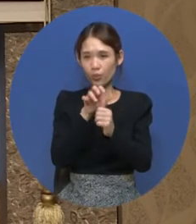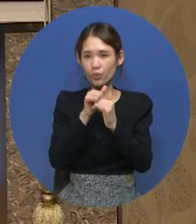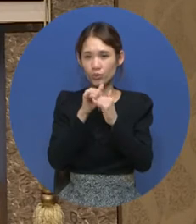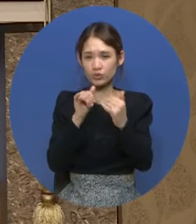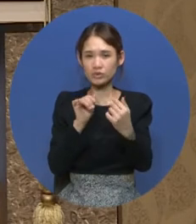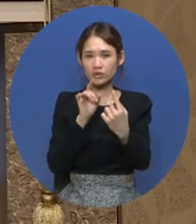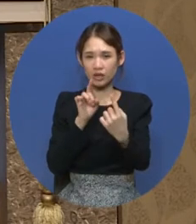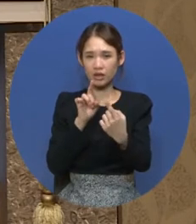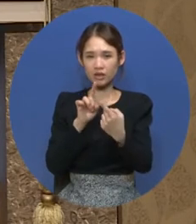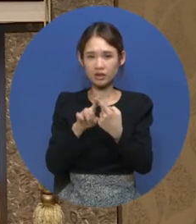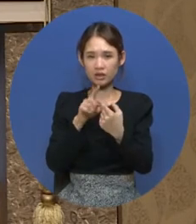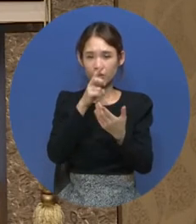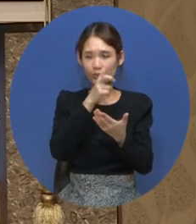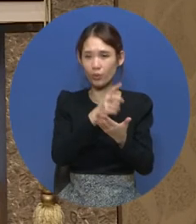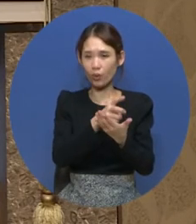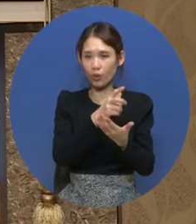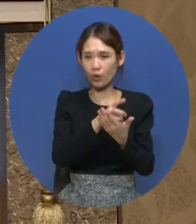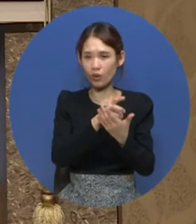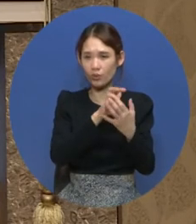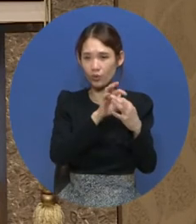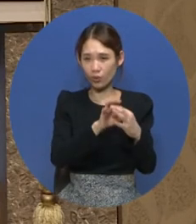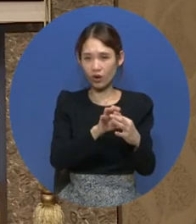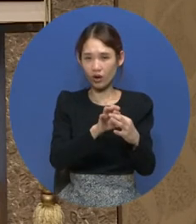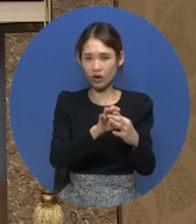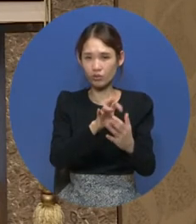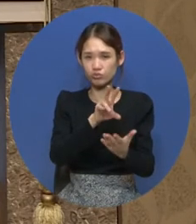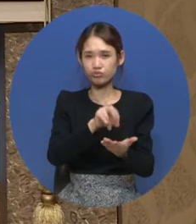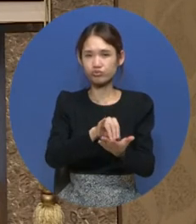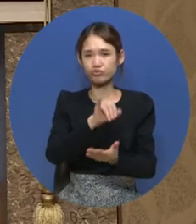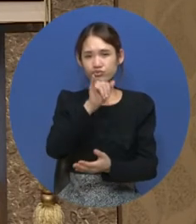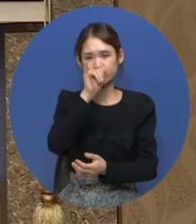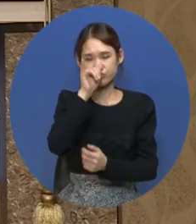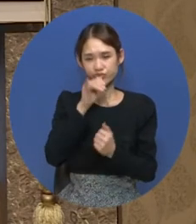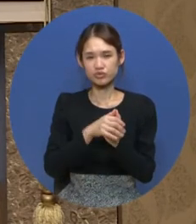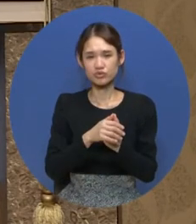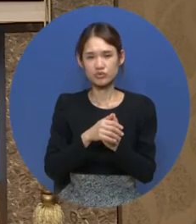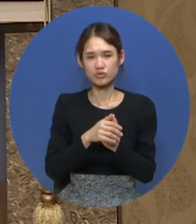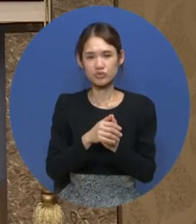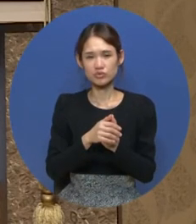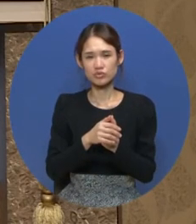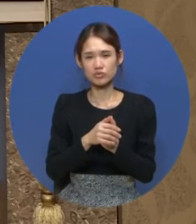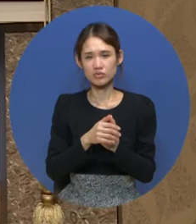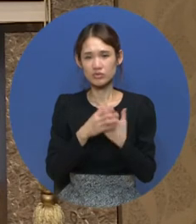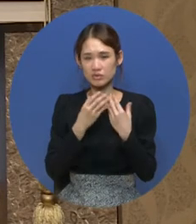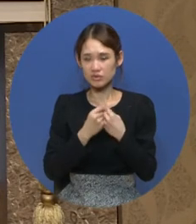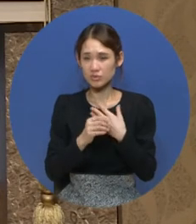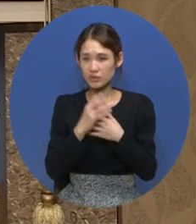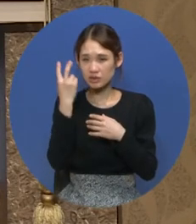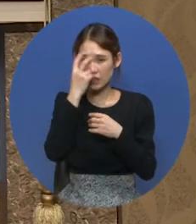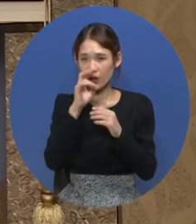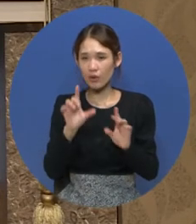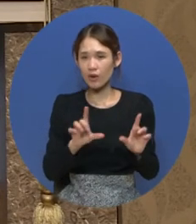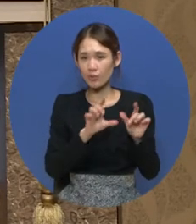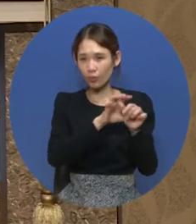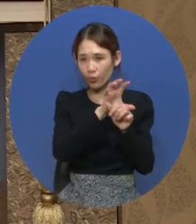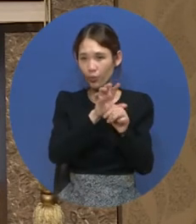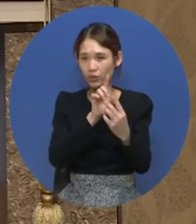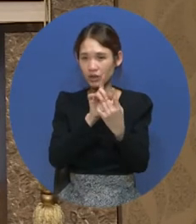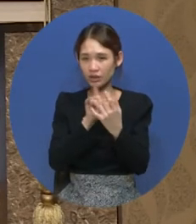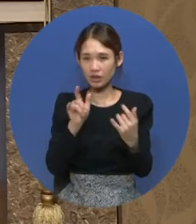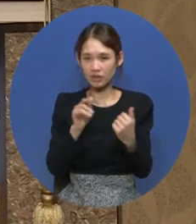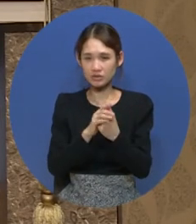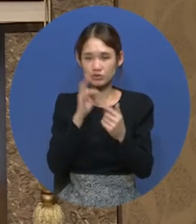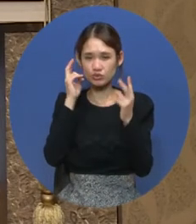생활보호대상자 에 대한 법률 4 대한 부분이 조금 있습니다 뭐냐면은 생활보호 대상자가 만약에 취업을 하게